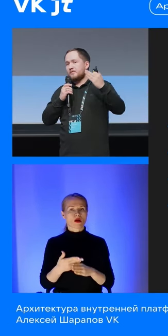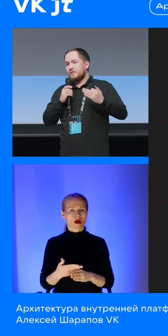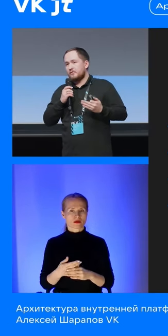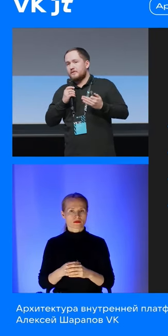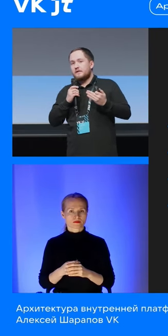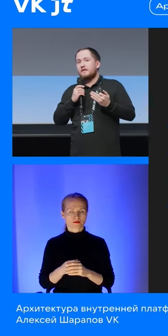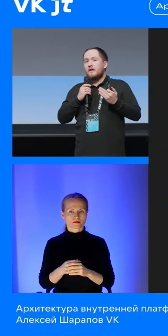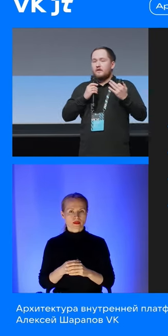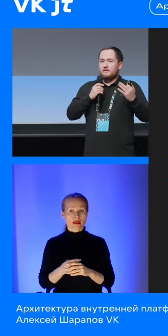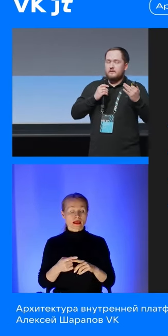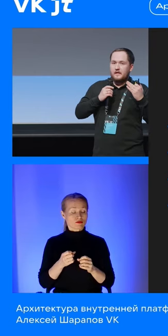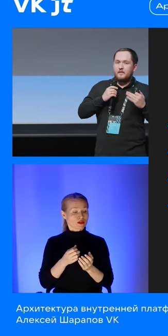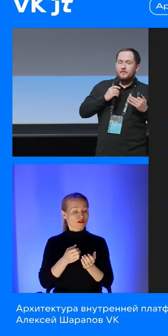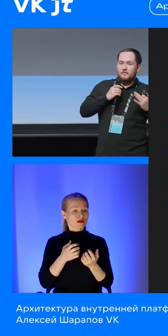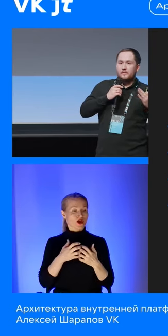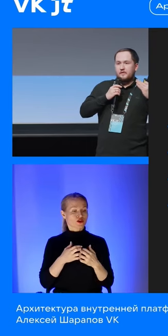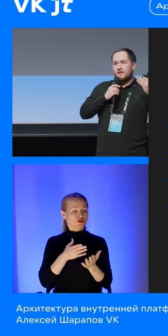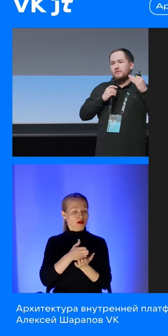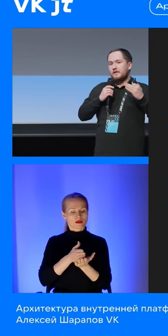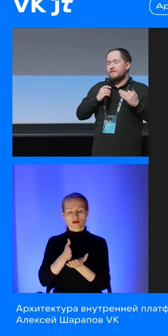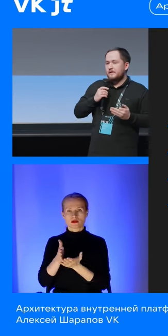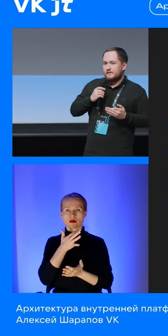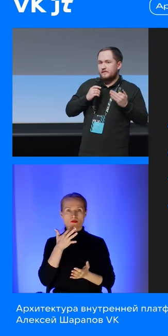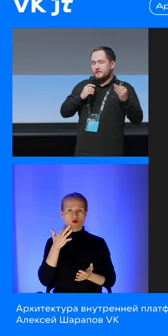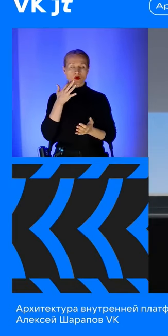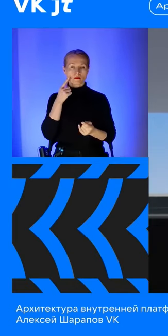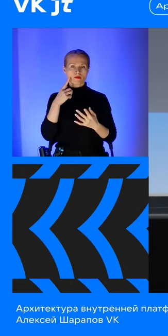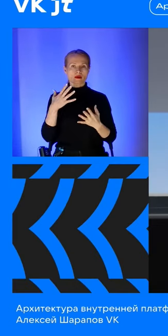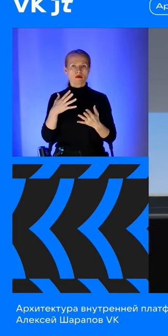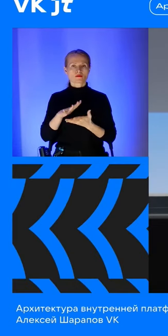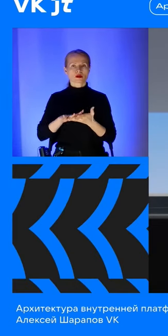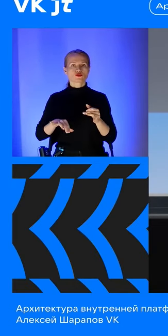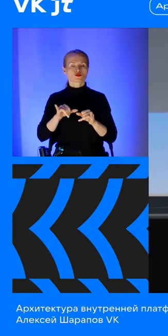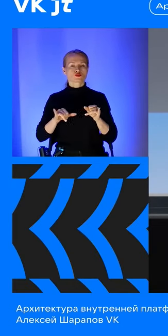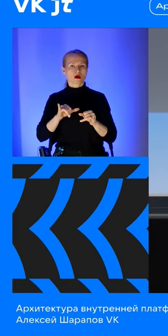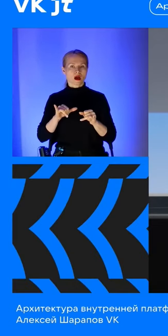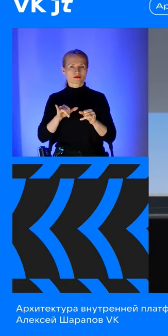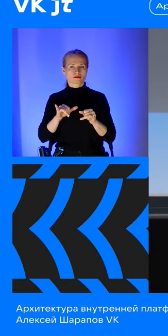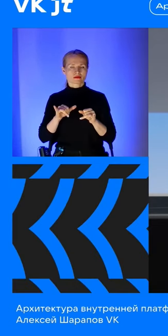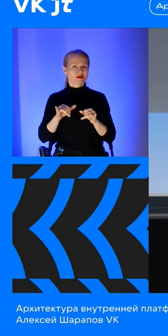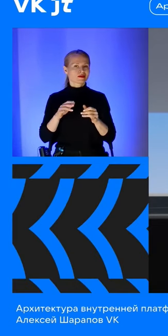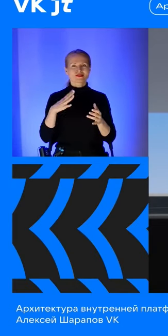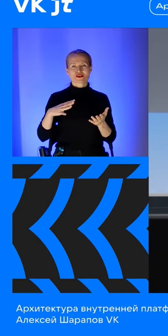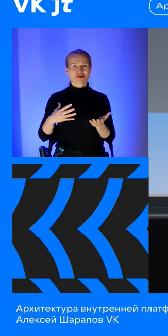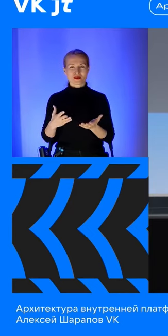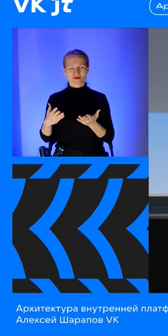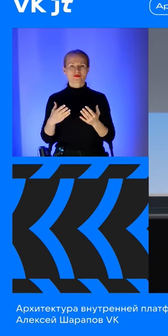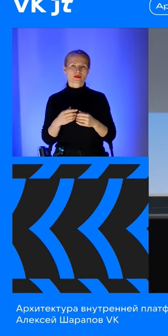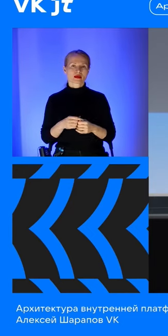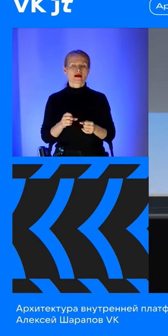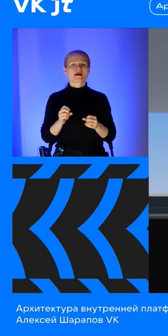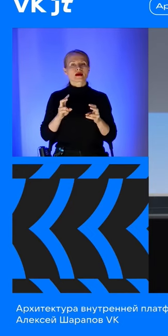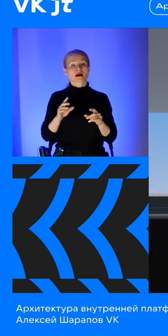решения много то есть и таким объёмом мы понимаем куда двигаться И зачем это делать то есть а как делаем Давайте с вами на